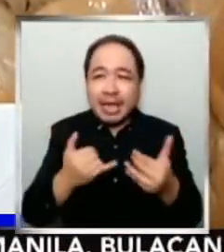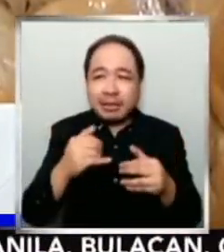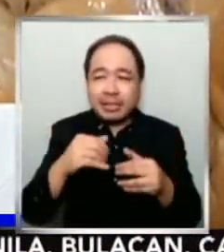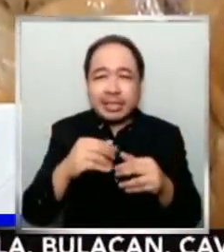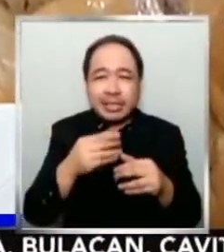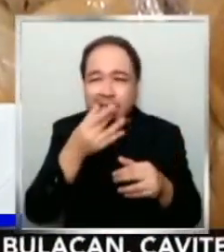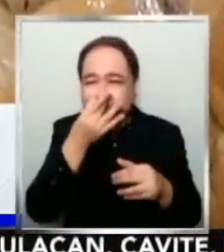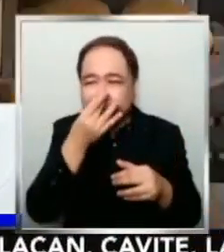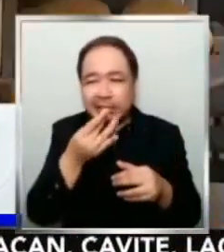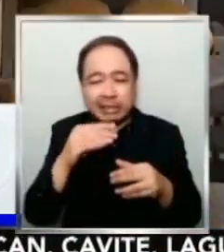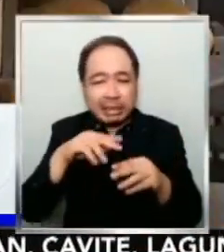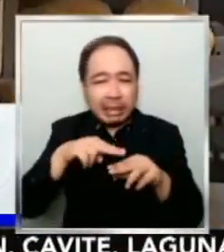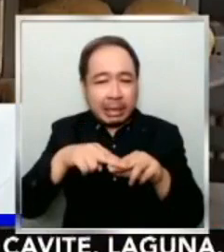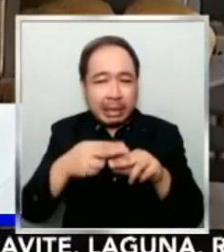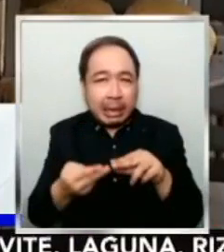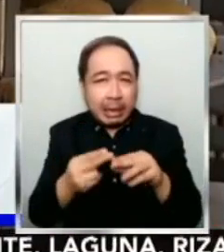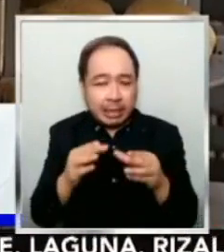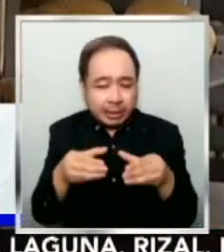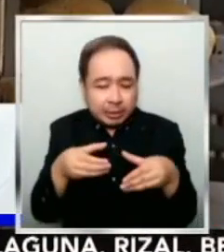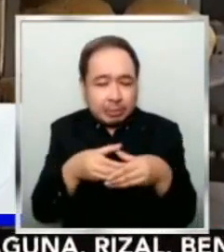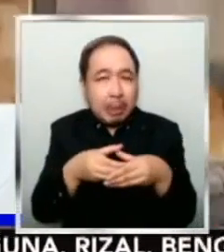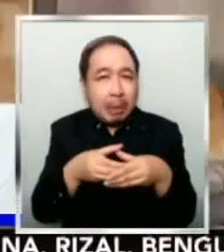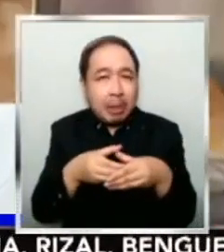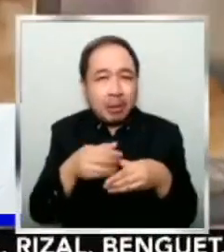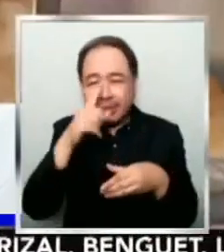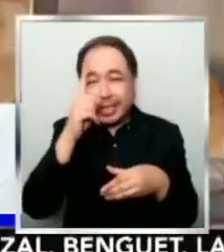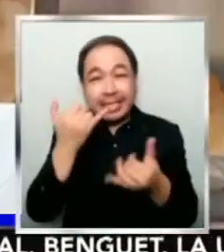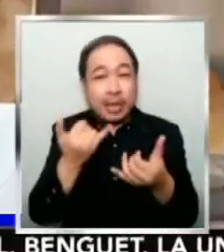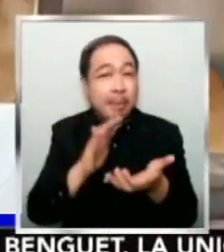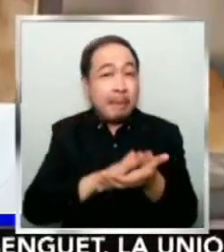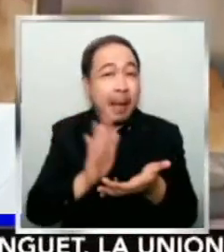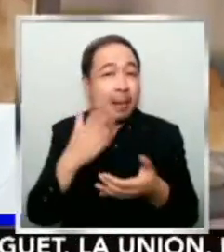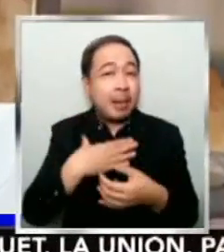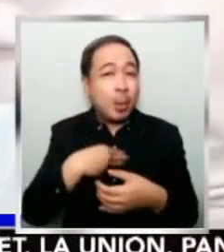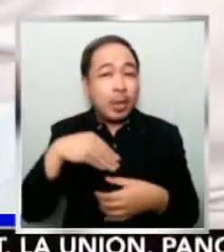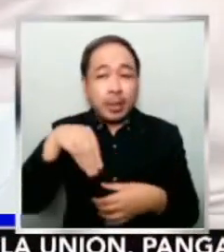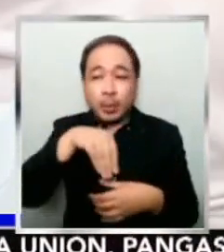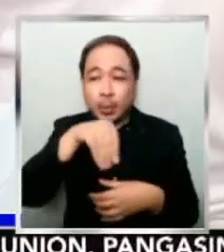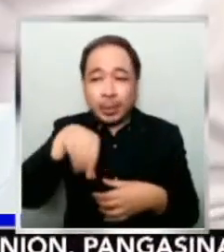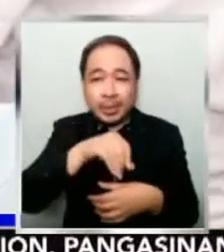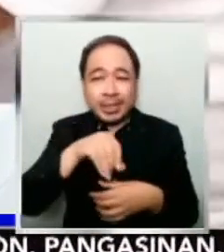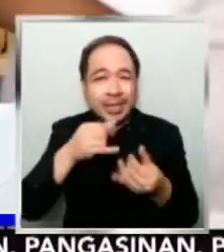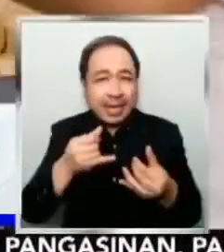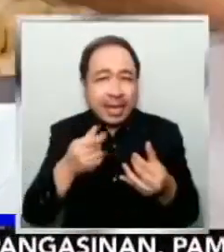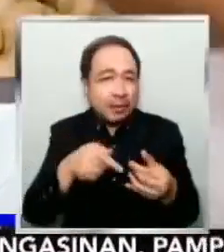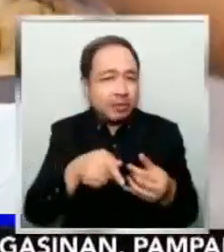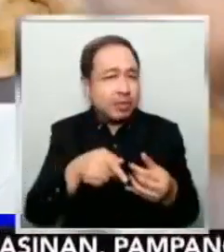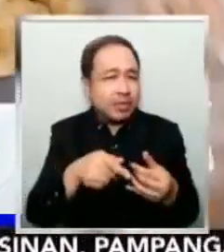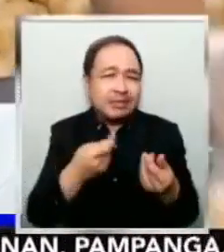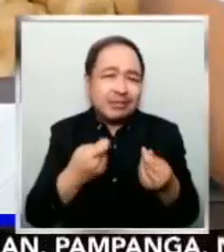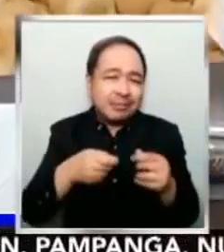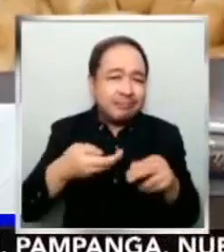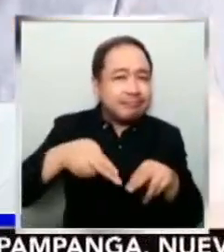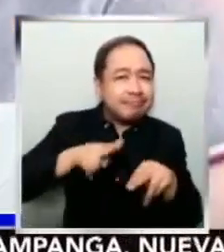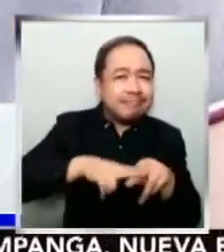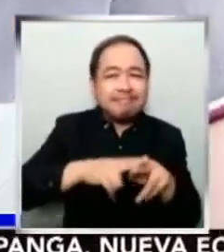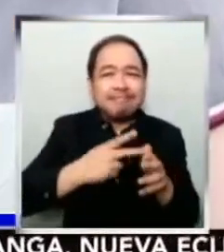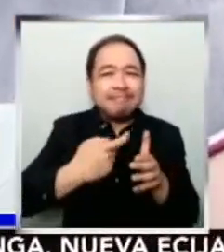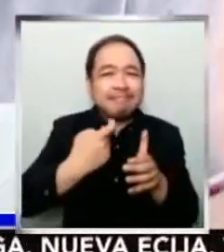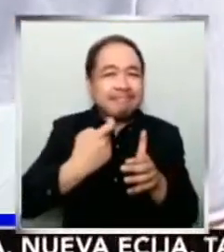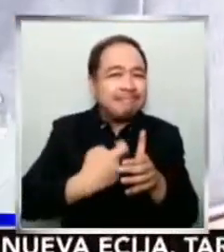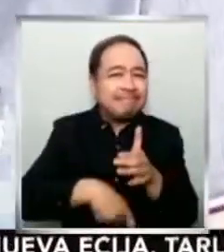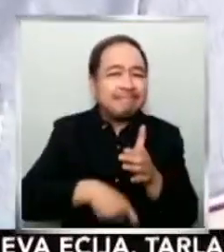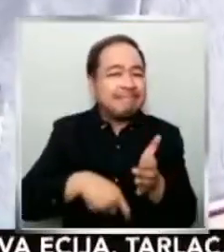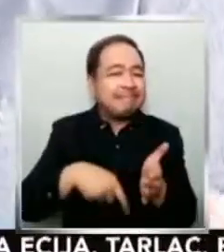ng presyo ng harina, sinubukan na raw ng panaderya na itaas ang presyo ng pandesal, pero sa halip na mabawi ang gastos. Yung